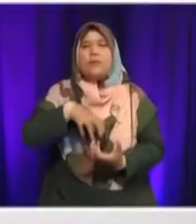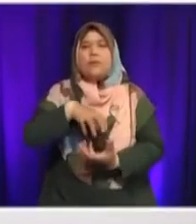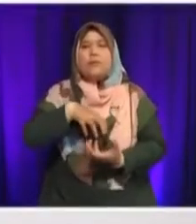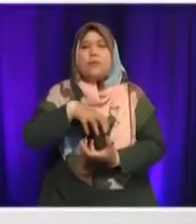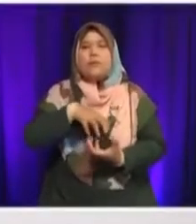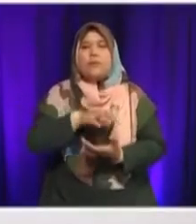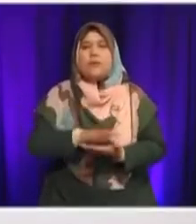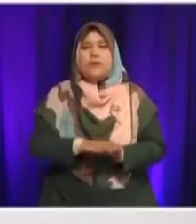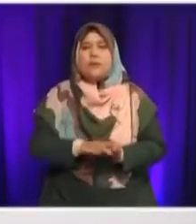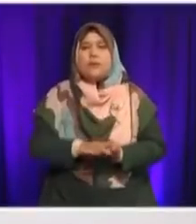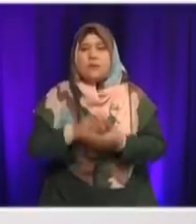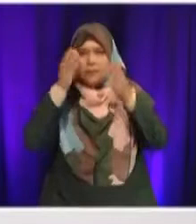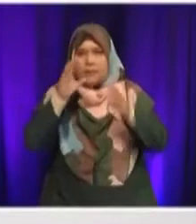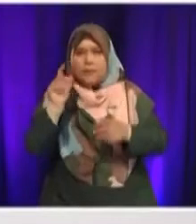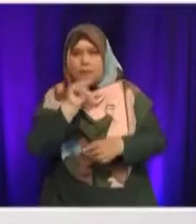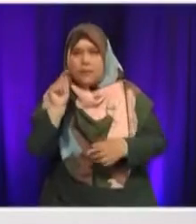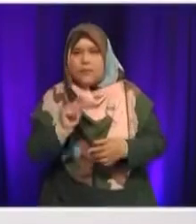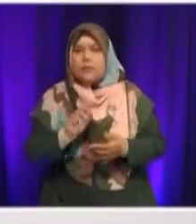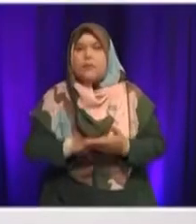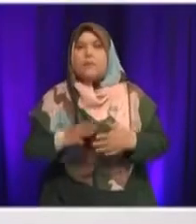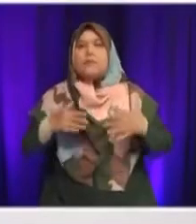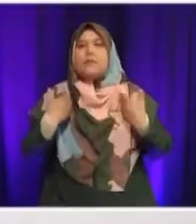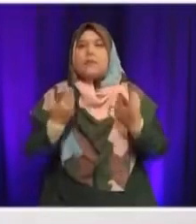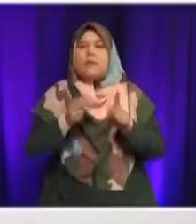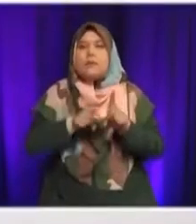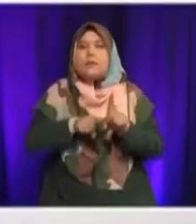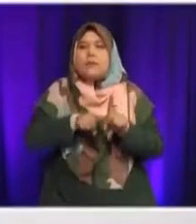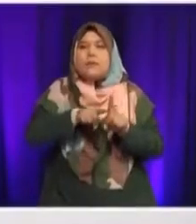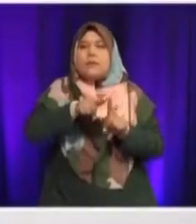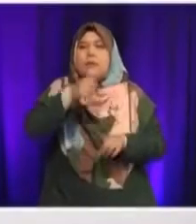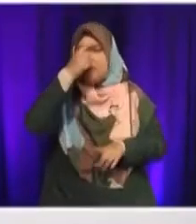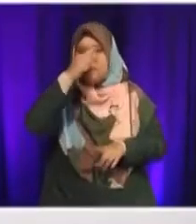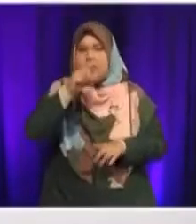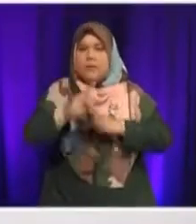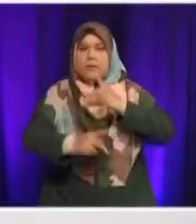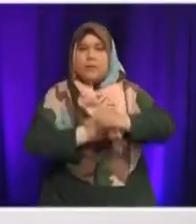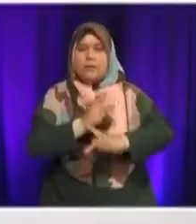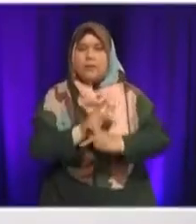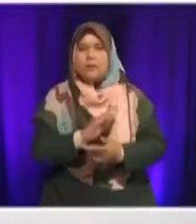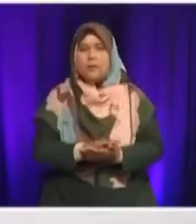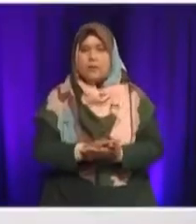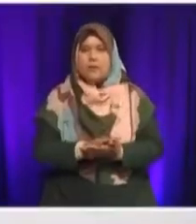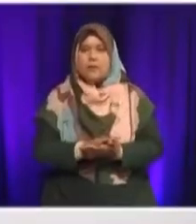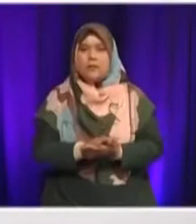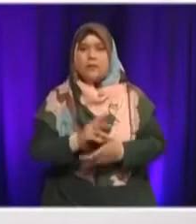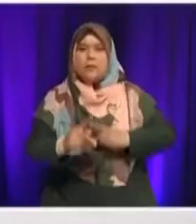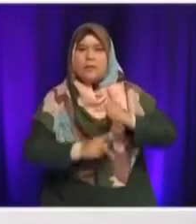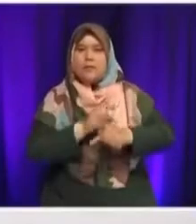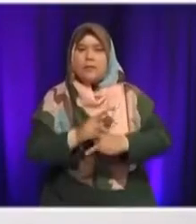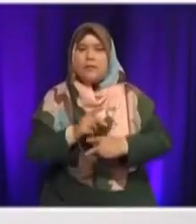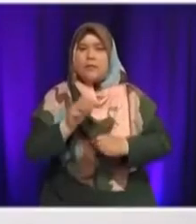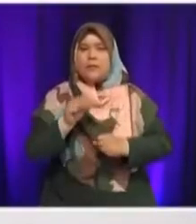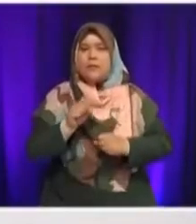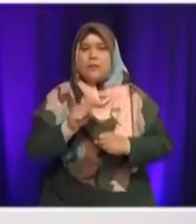gitu supaya bisa tanya eee Berapa suhu yang kita akan gunakan untuk proses yang ini proses ini adalah untuk mencapai